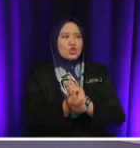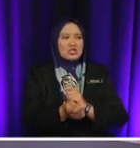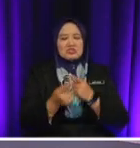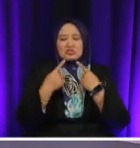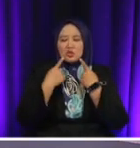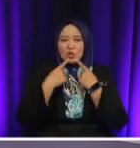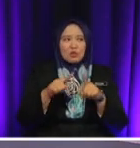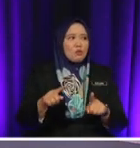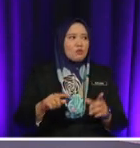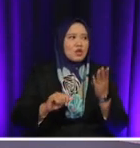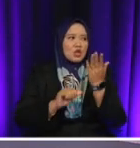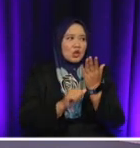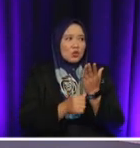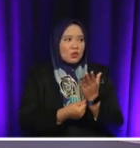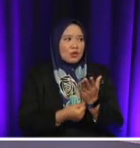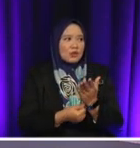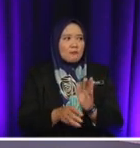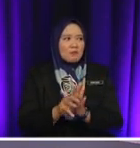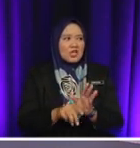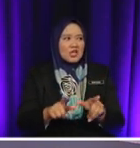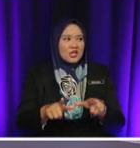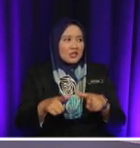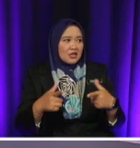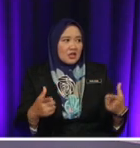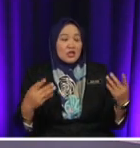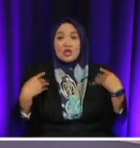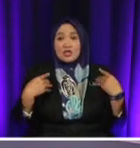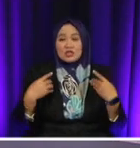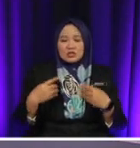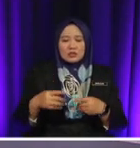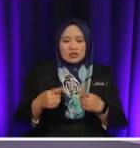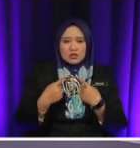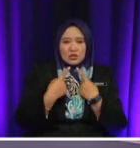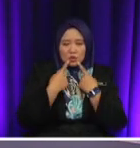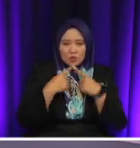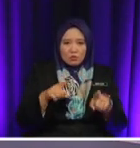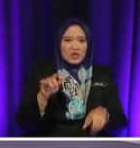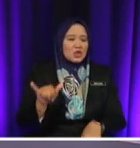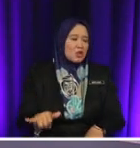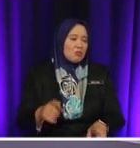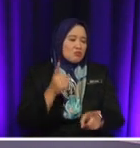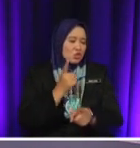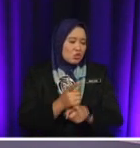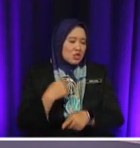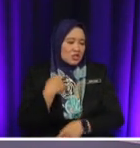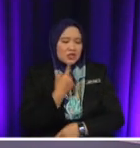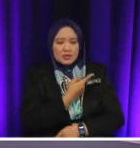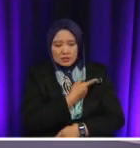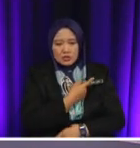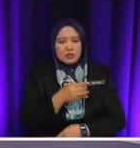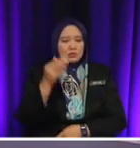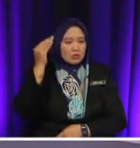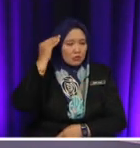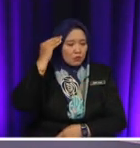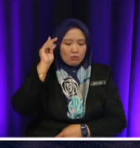jawapan Yang dipilih itu adalah betul Kita tak dapat lagi jawapan lain kita tak pasti dengan jawapan tapi kita dah sibuk nak tukar